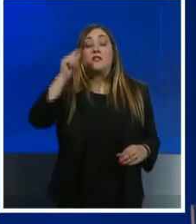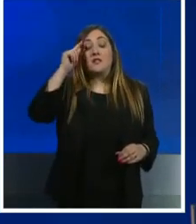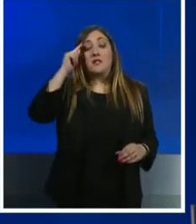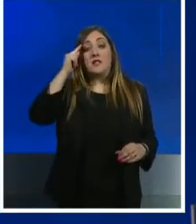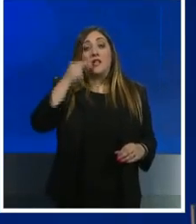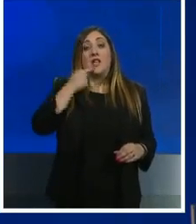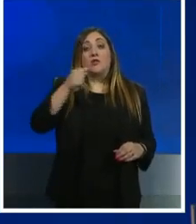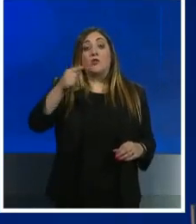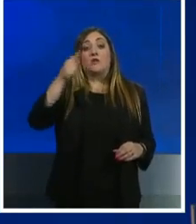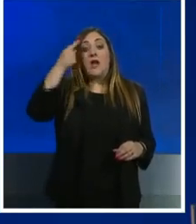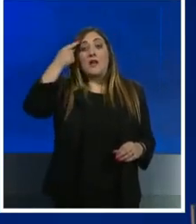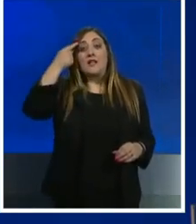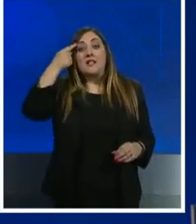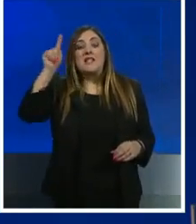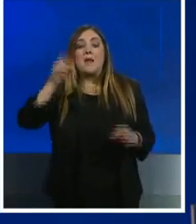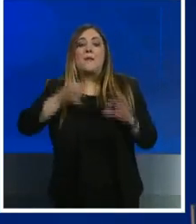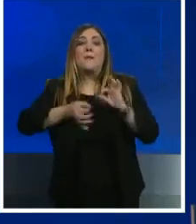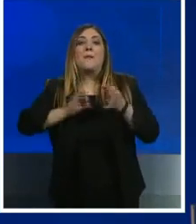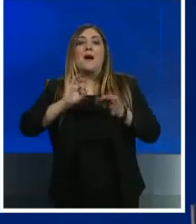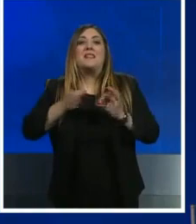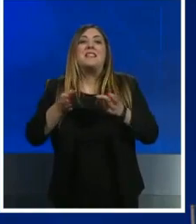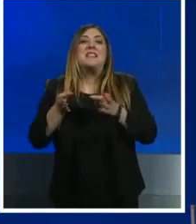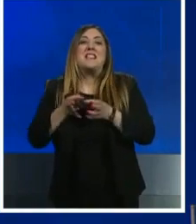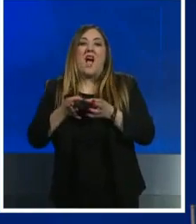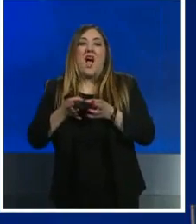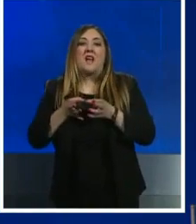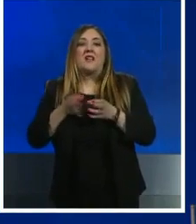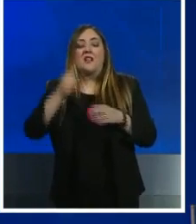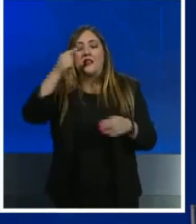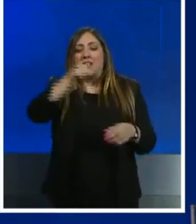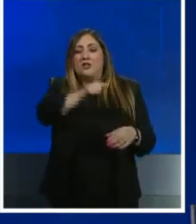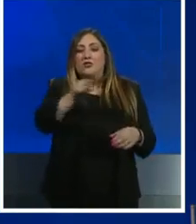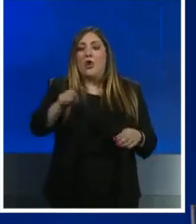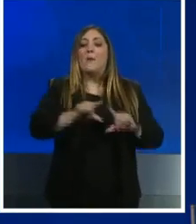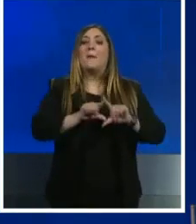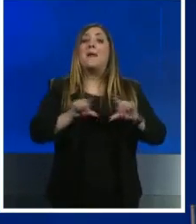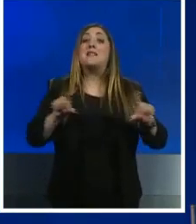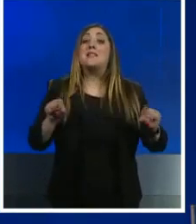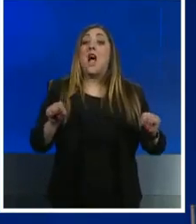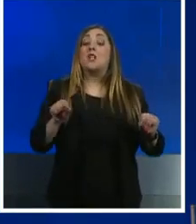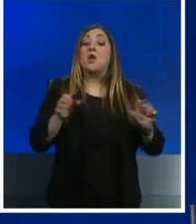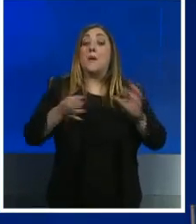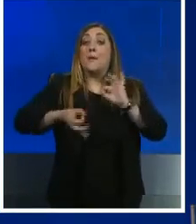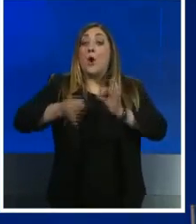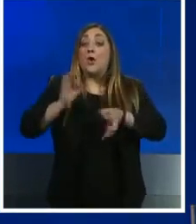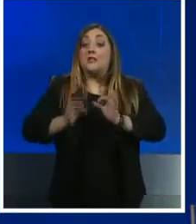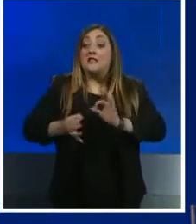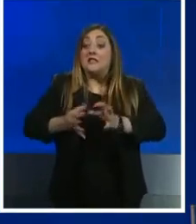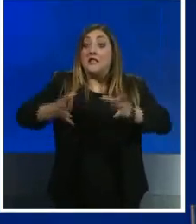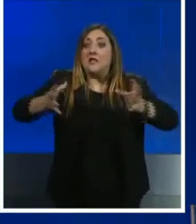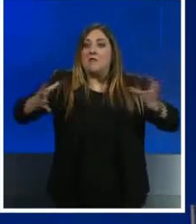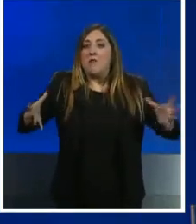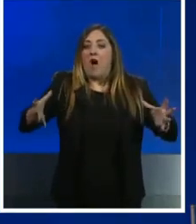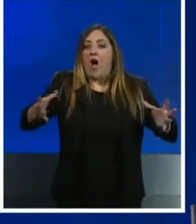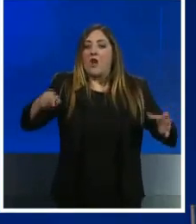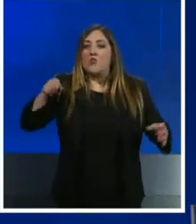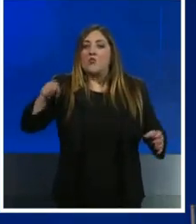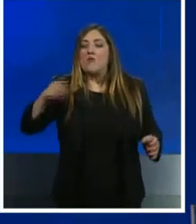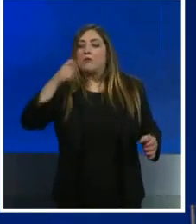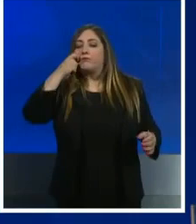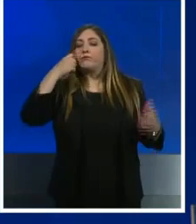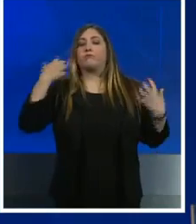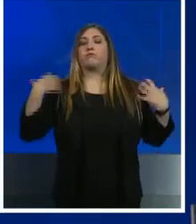sejħuna l-partiti żgħar ikun qed jagħti messaġġ. Ikun qed jagħti messaġġ il-partiti l-kbar li huma maħkuma